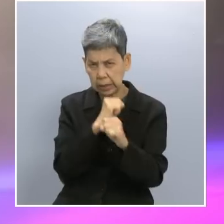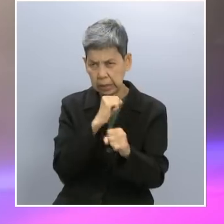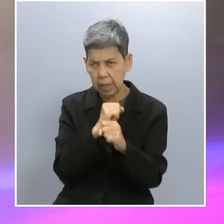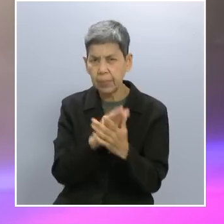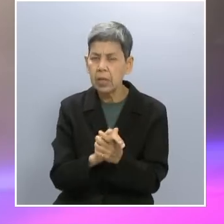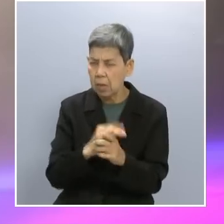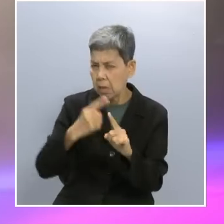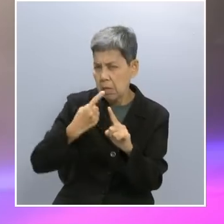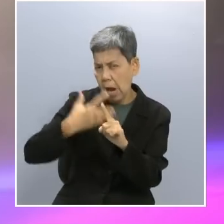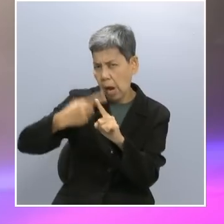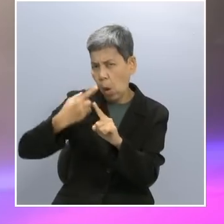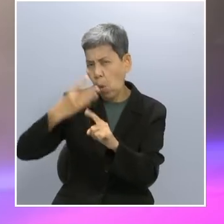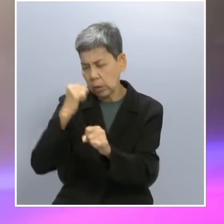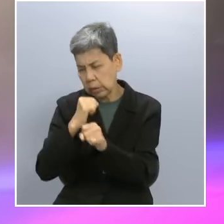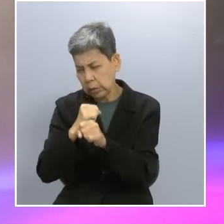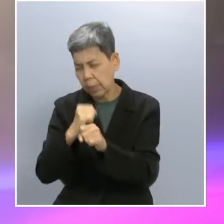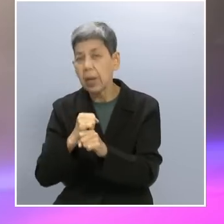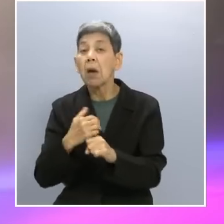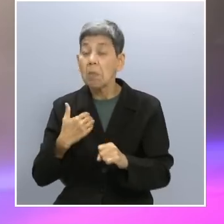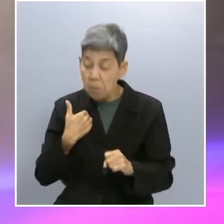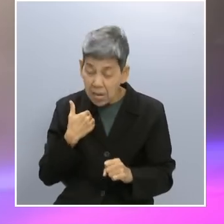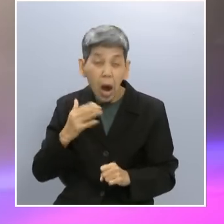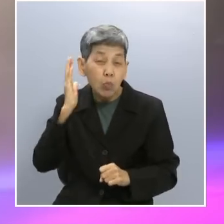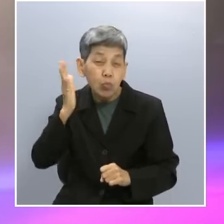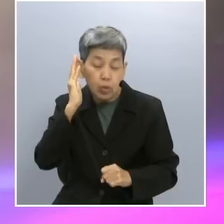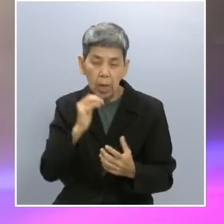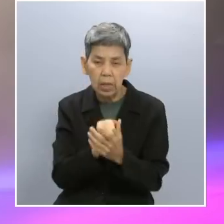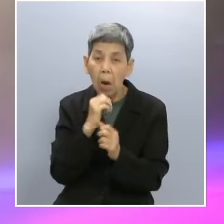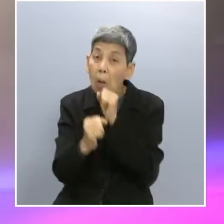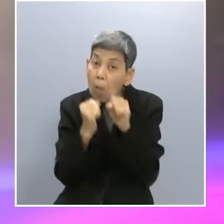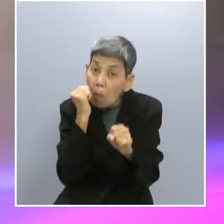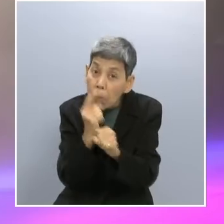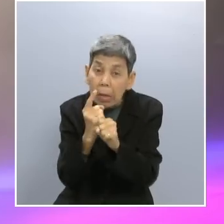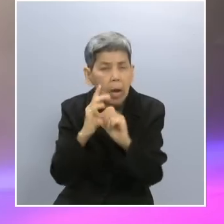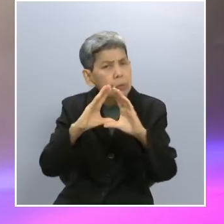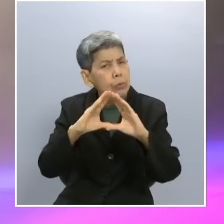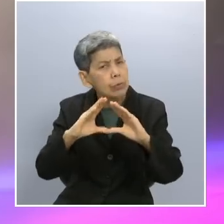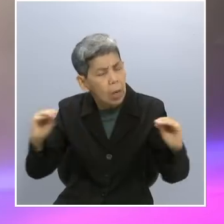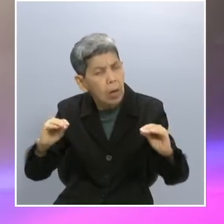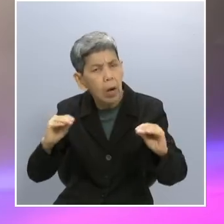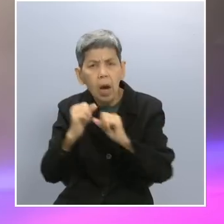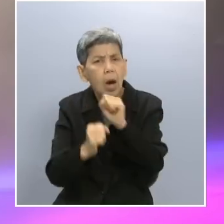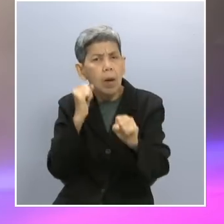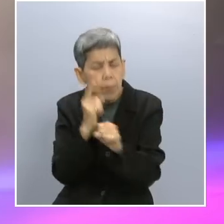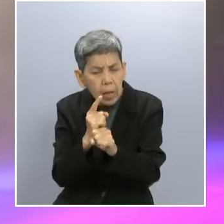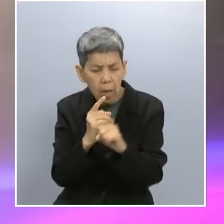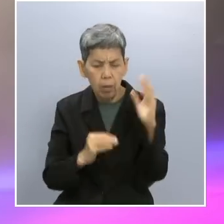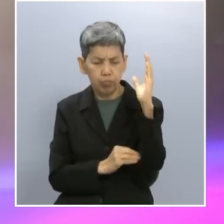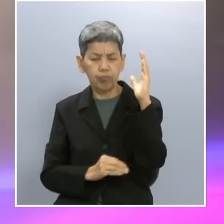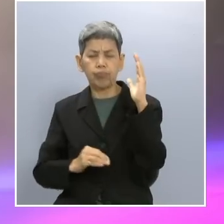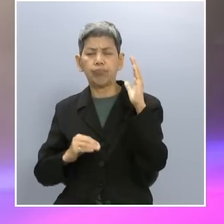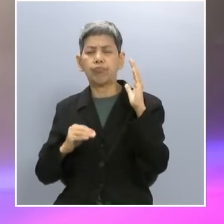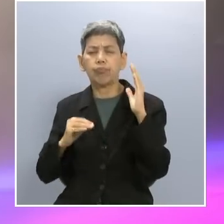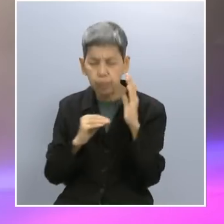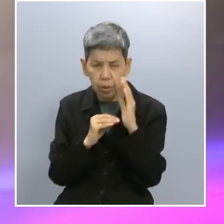5-6เดือนบางครั้งจากกบเนี่ยนะฮะไปเป็นปีนะฮะคุณผู้ชมครับไปเป็นปีแล้วถึงจะกลับมาหาคุณเอง